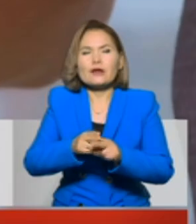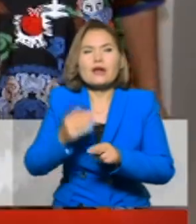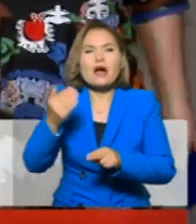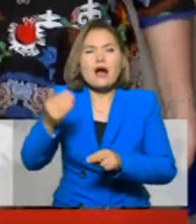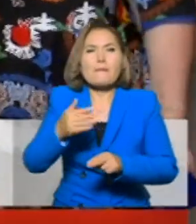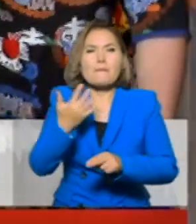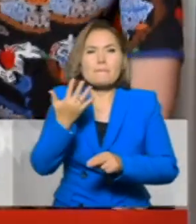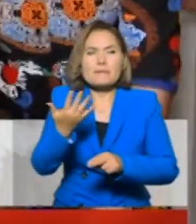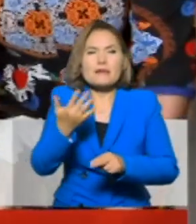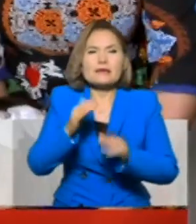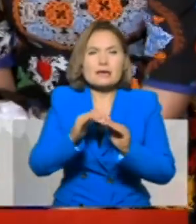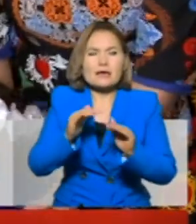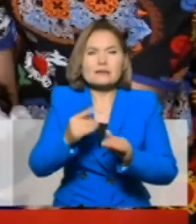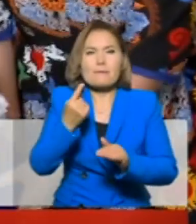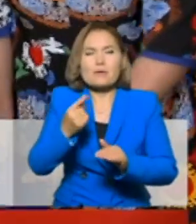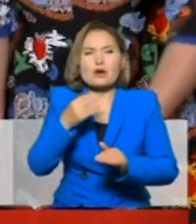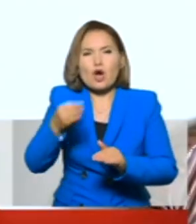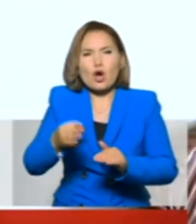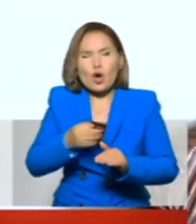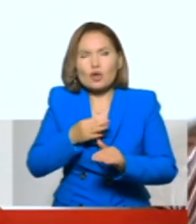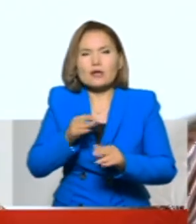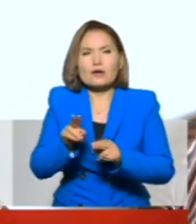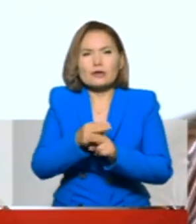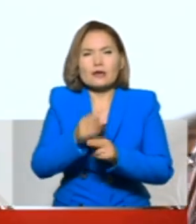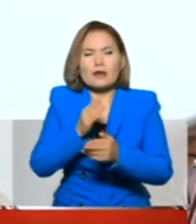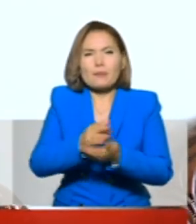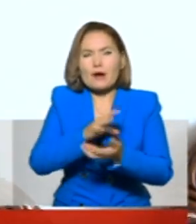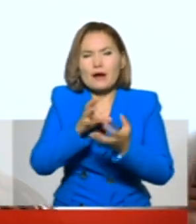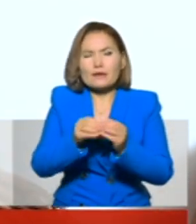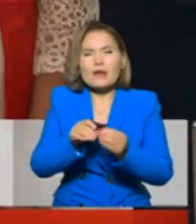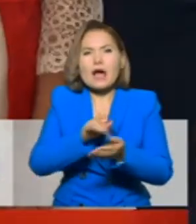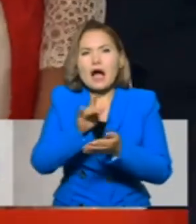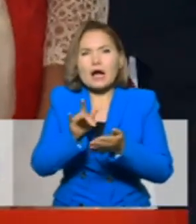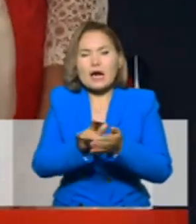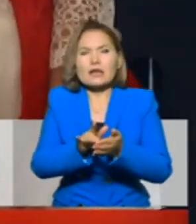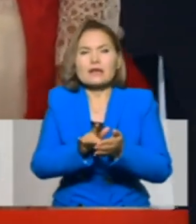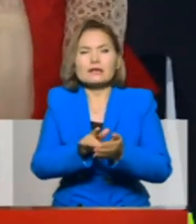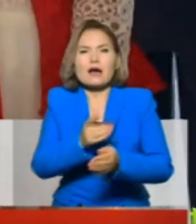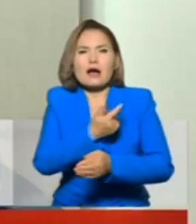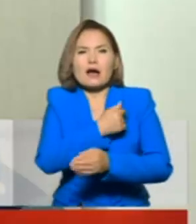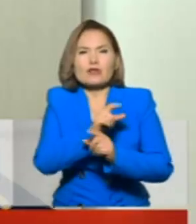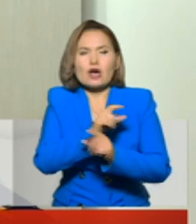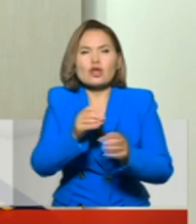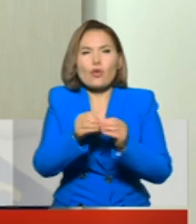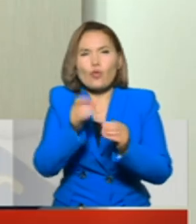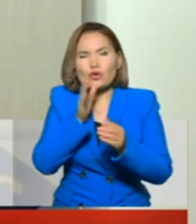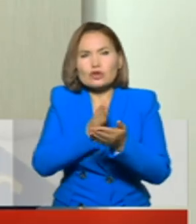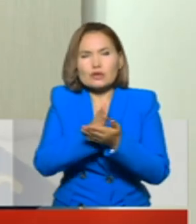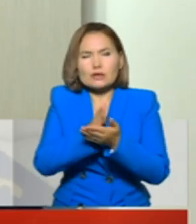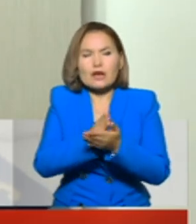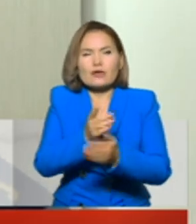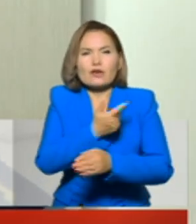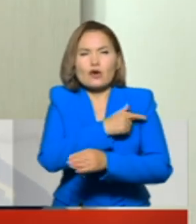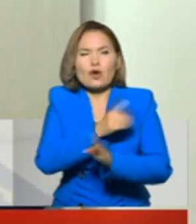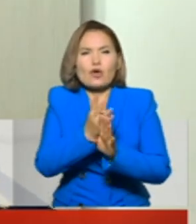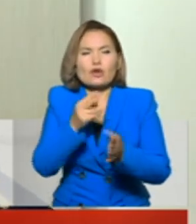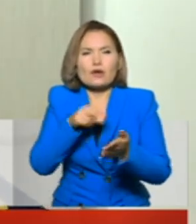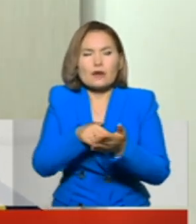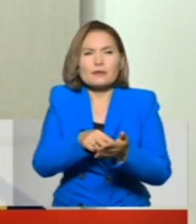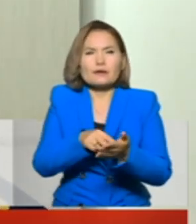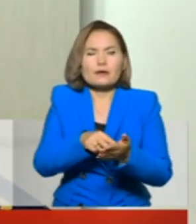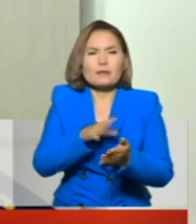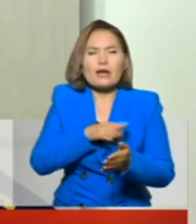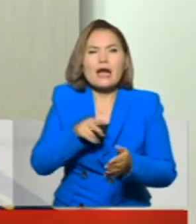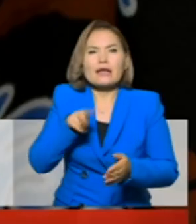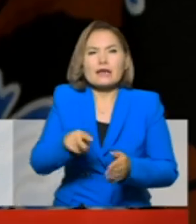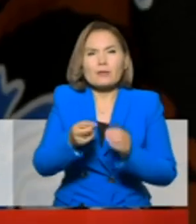бүгінде 5 қыз бір ұл тәрбиелеп отыр. Ол 10 жылдан бері қалалық ауруханада медбике болып жұмыс істейді. Қонайта тұрып жатқанымызға 10 жыл болды. 2012-де осы